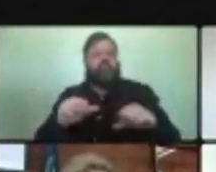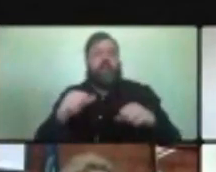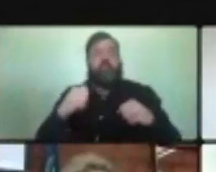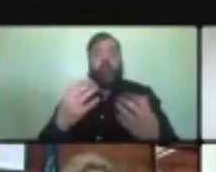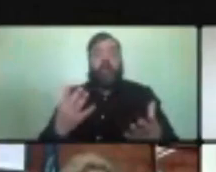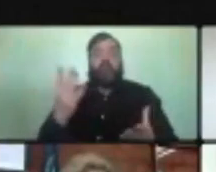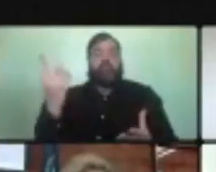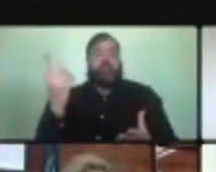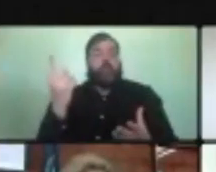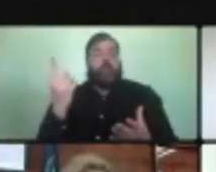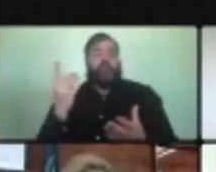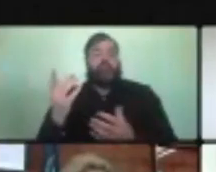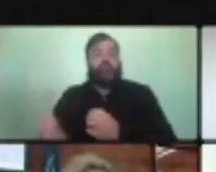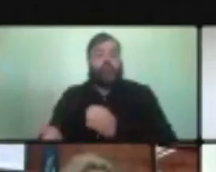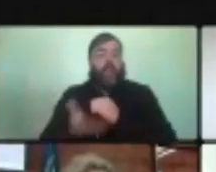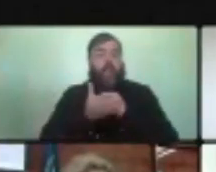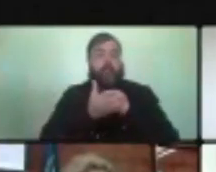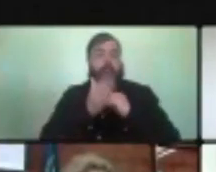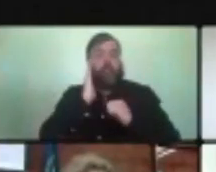tukawaletea wasaidizi